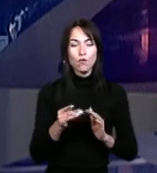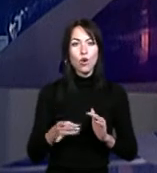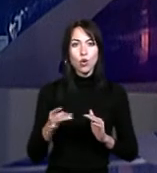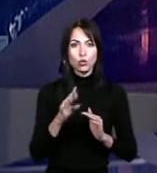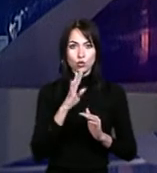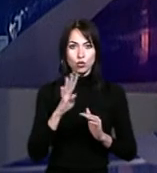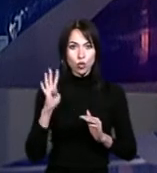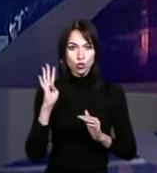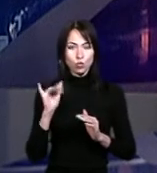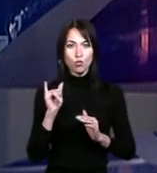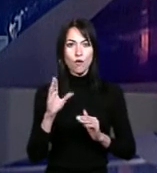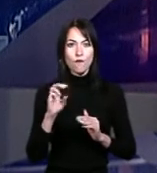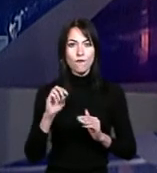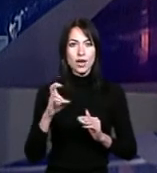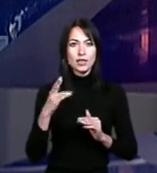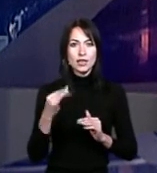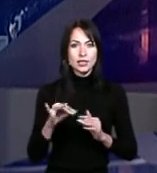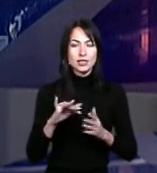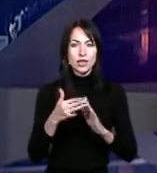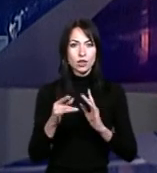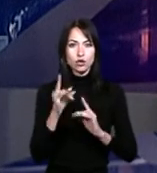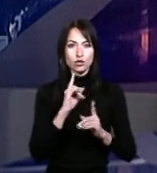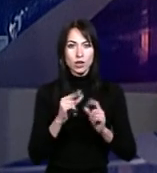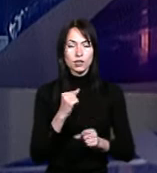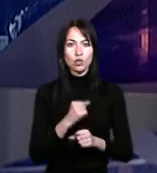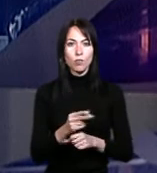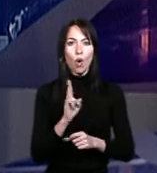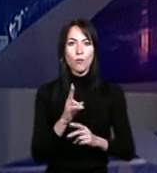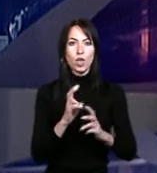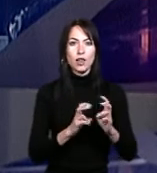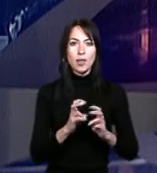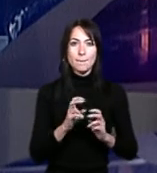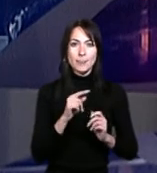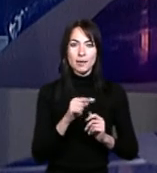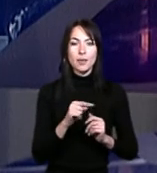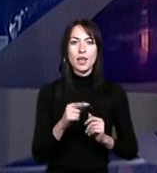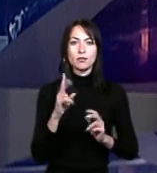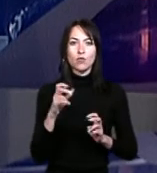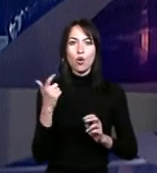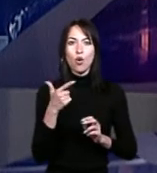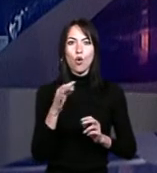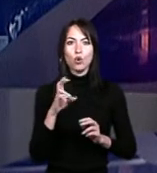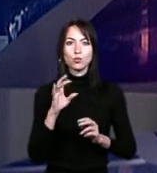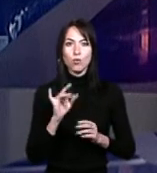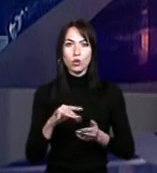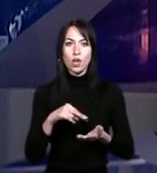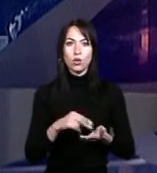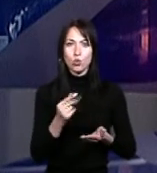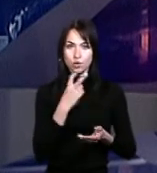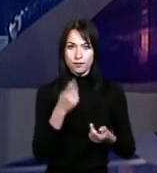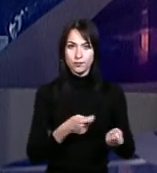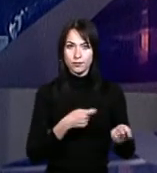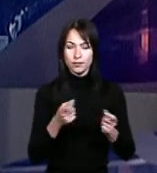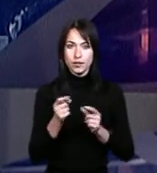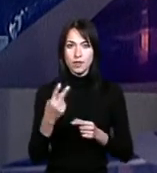4 роки тому у Веденській селищній раді для цього створили комунальне підприємство «Господар». Коштує вивіз сміття 20 гривень